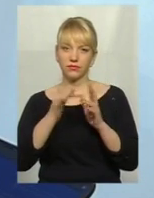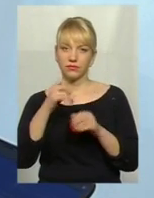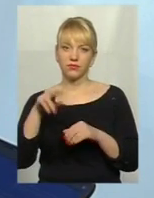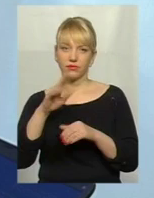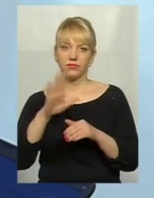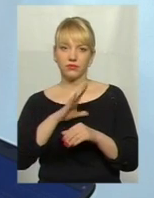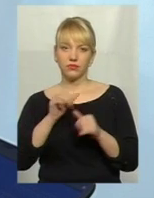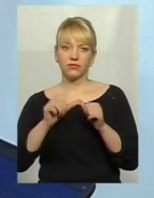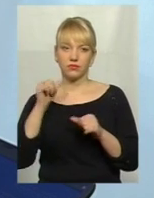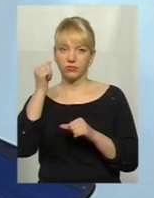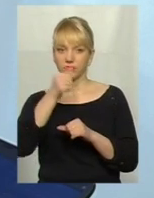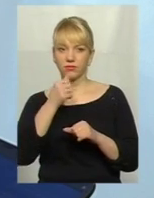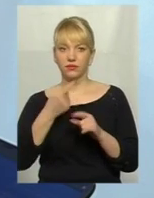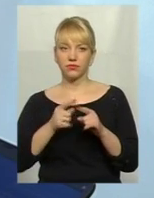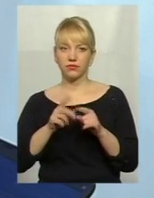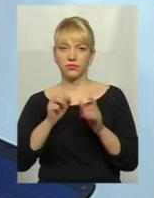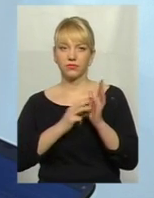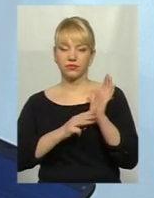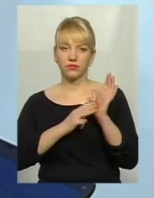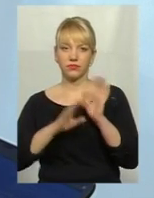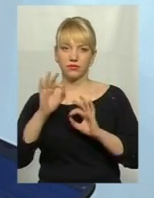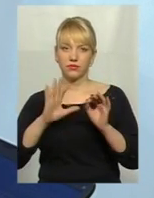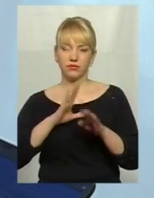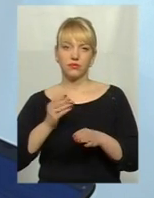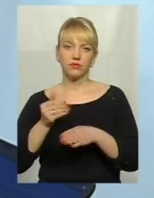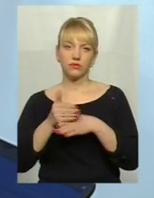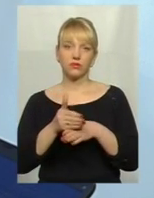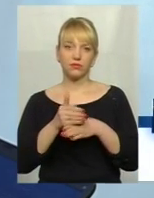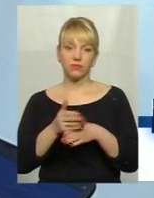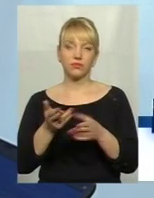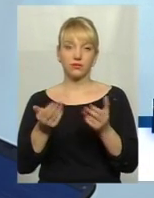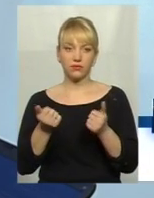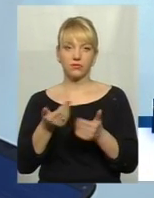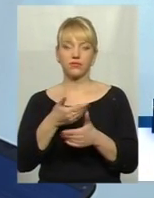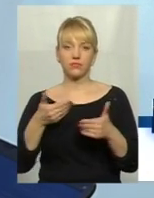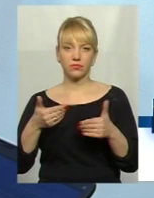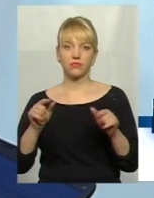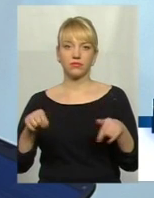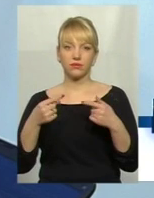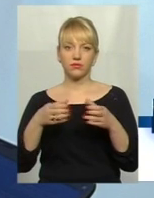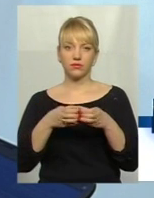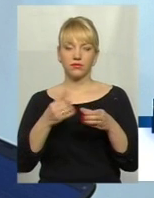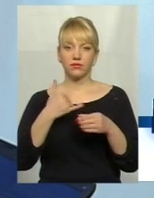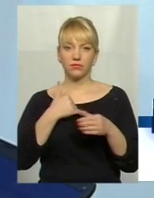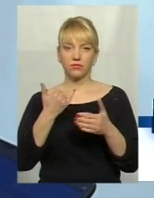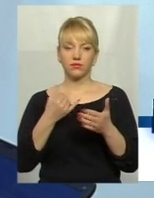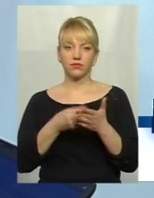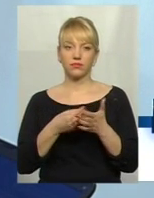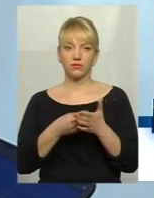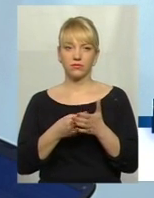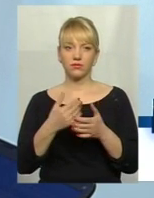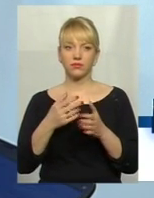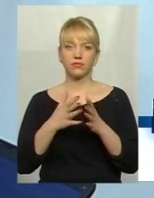року, вони на 80% були дотаційними, так? Ми утворили громаду, наш бюджет сьогодні на